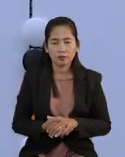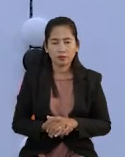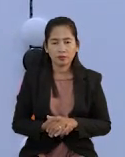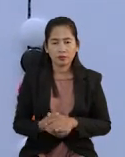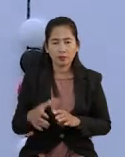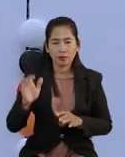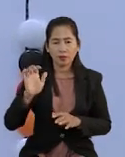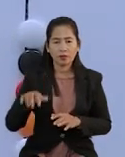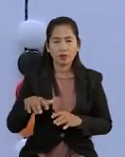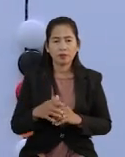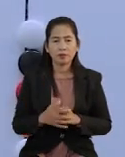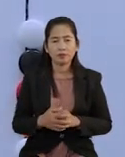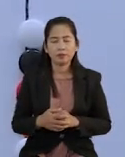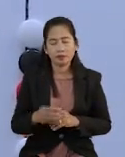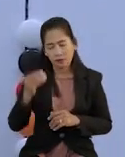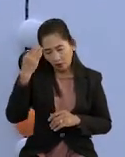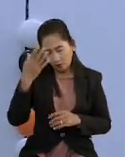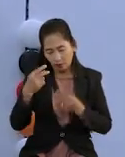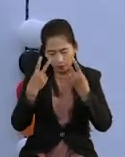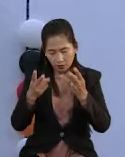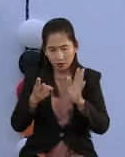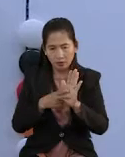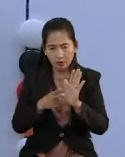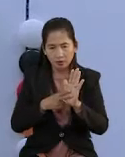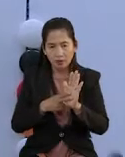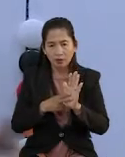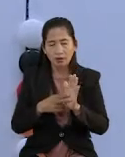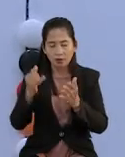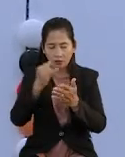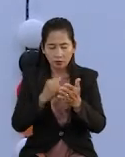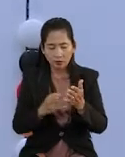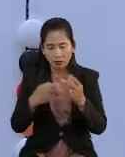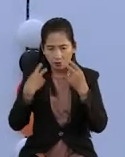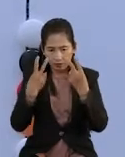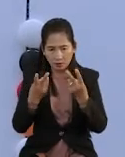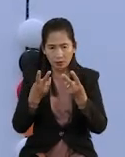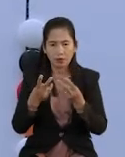chà đặc biệt khơi chất mát tôi này cụ ấy mơ